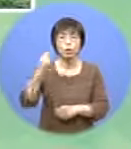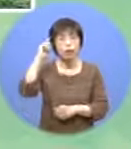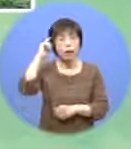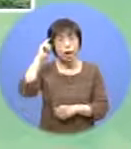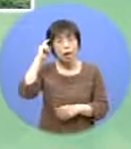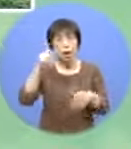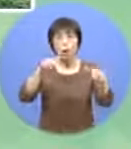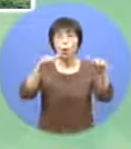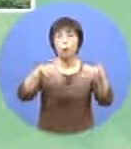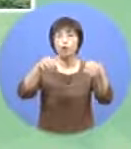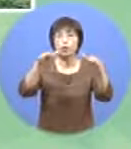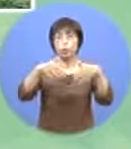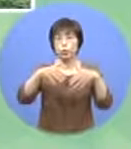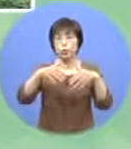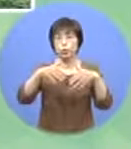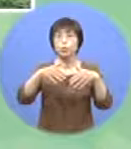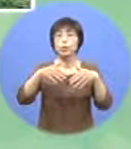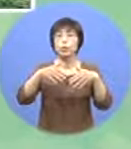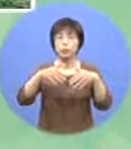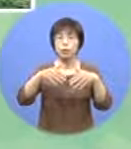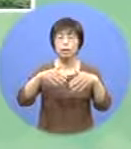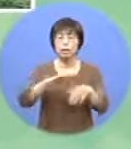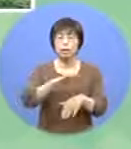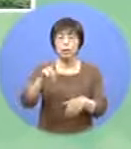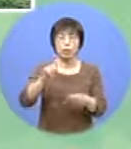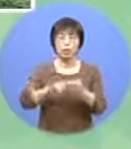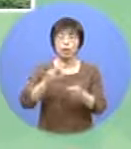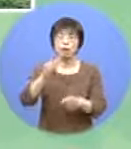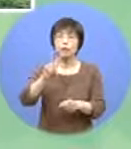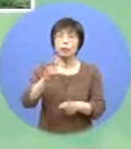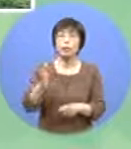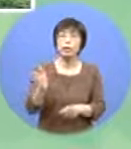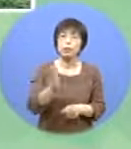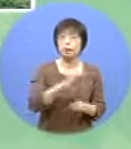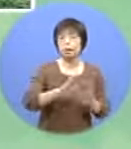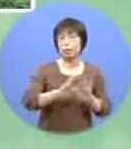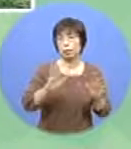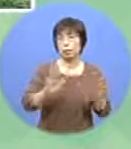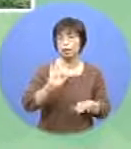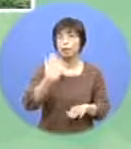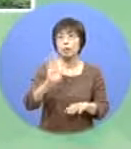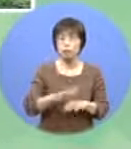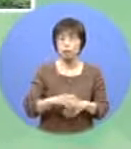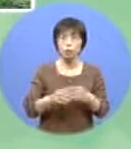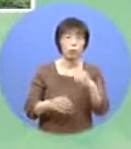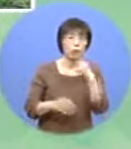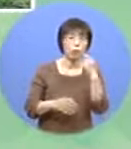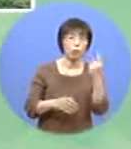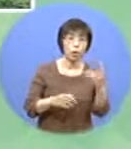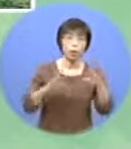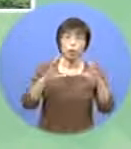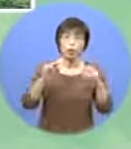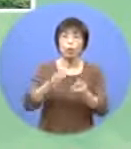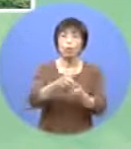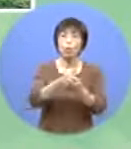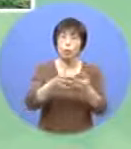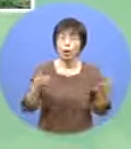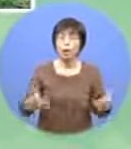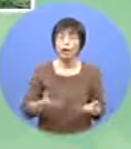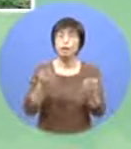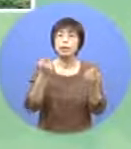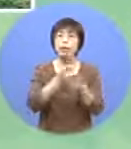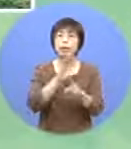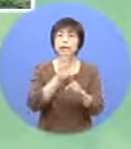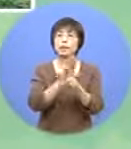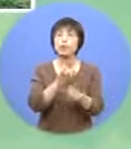集することで、平成20年から実施しております。もう一つの和みの村活性化